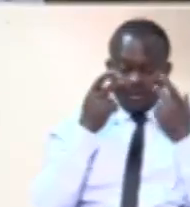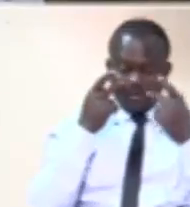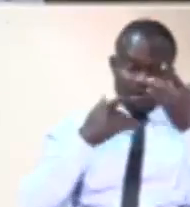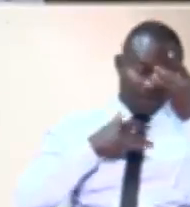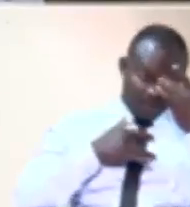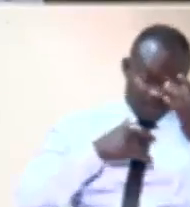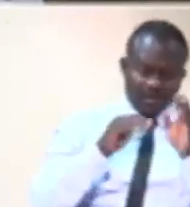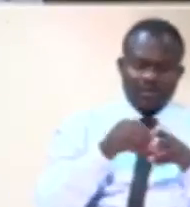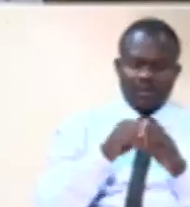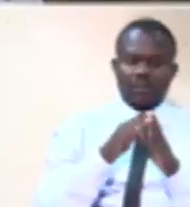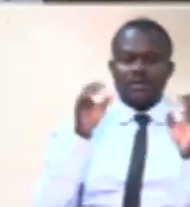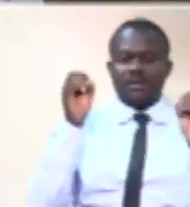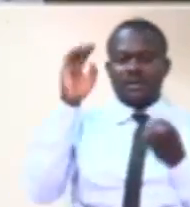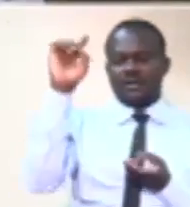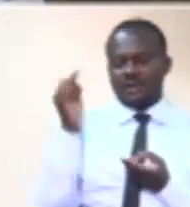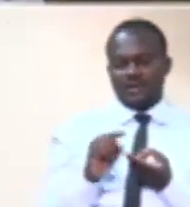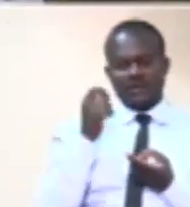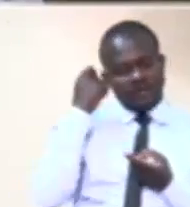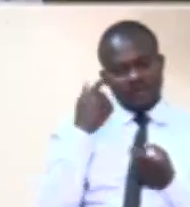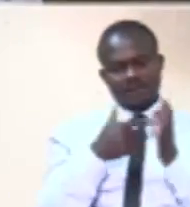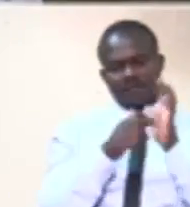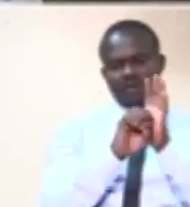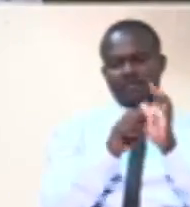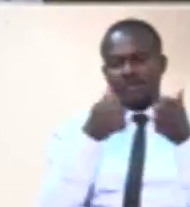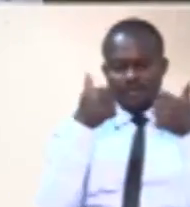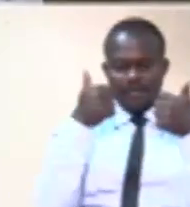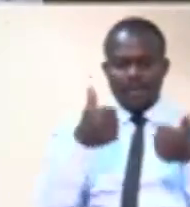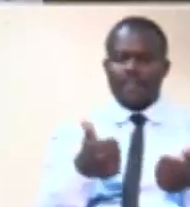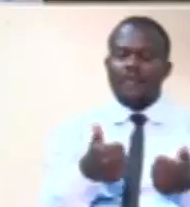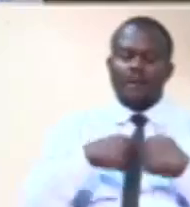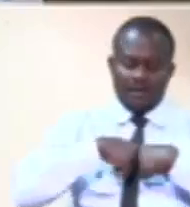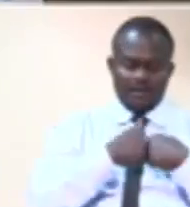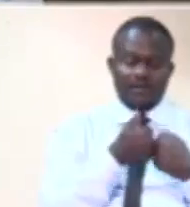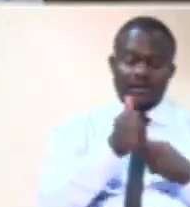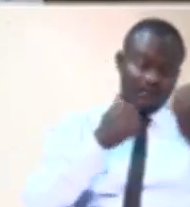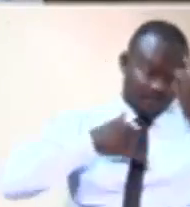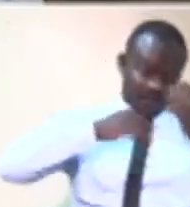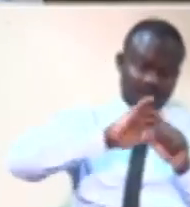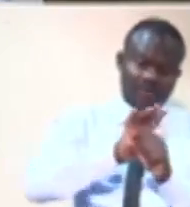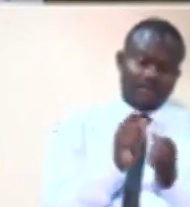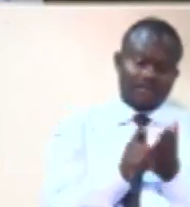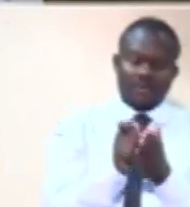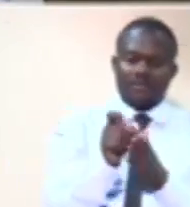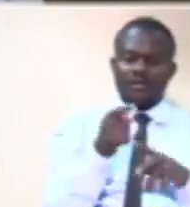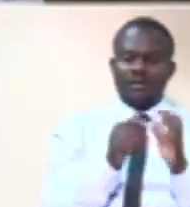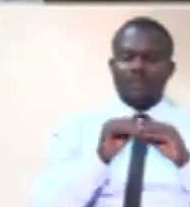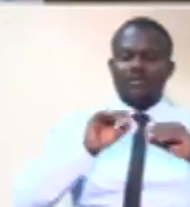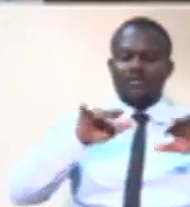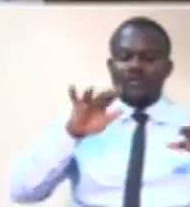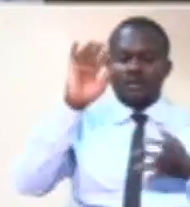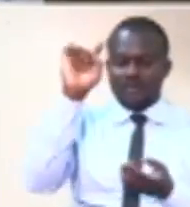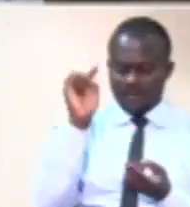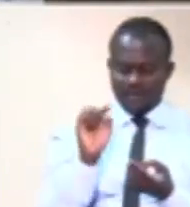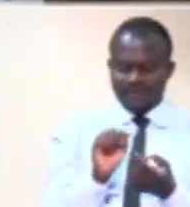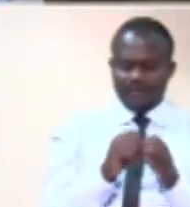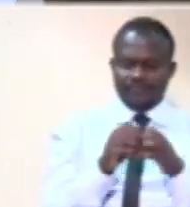muganga, abapfa muri Kigali bari kugenda bagabanuka. Ni ikimenyetso cyiza rero kigaragaza ko zihangana n'iyi virusi, kandi bigatuma na transmission yayo igabanuka,